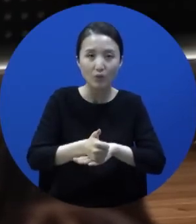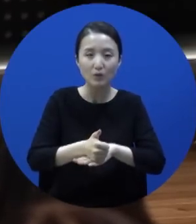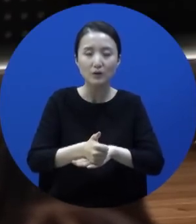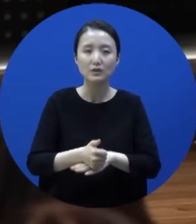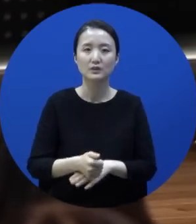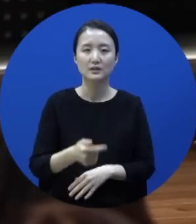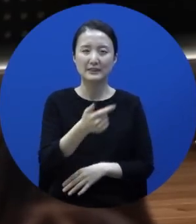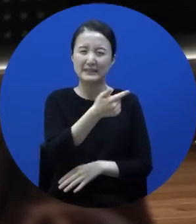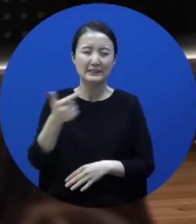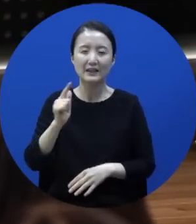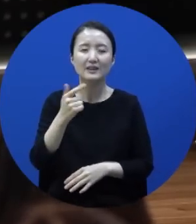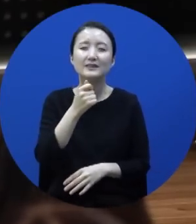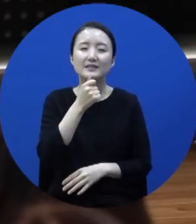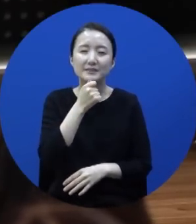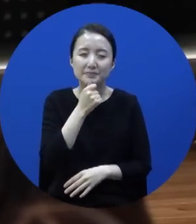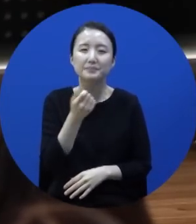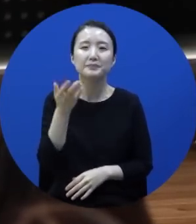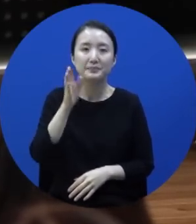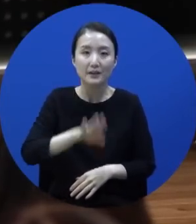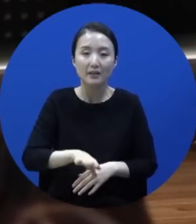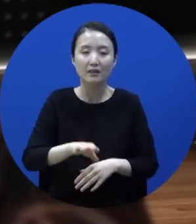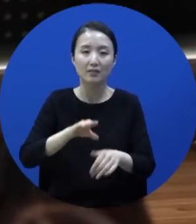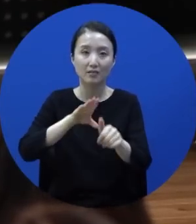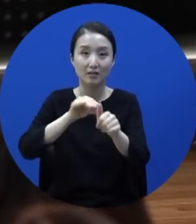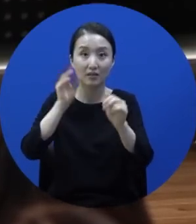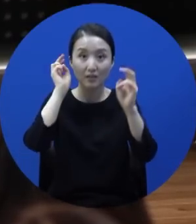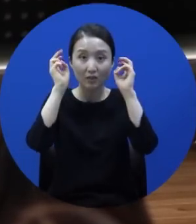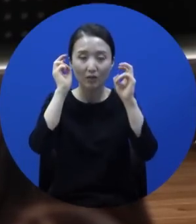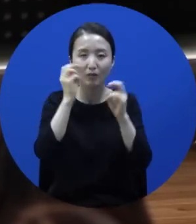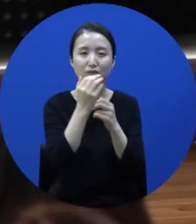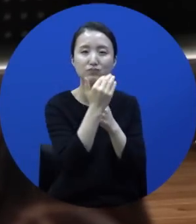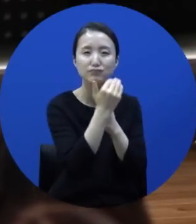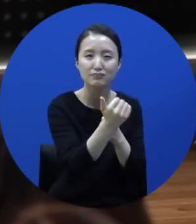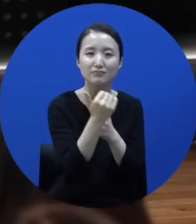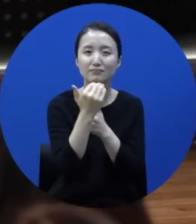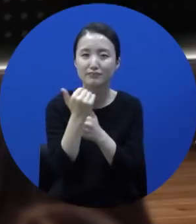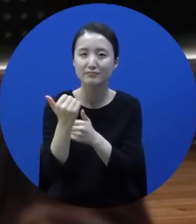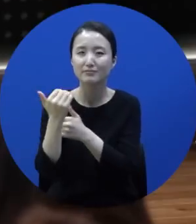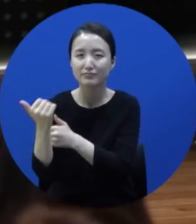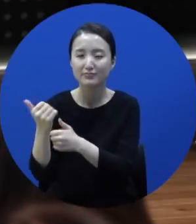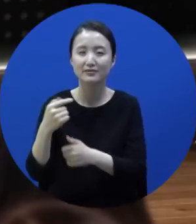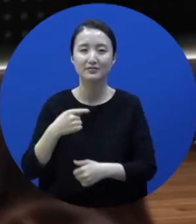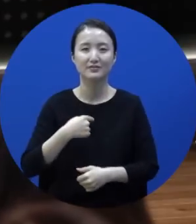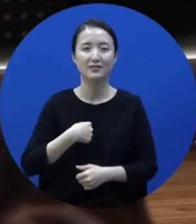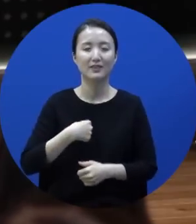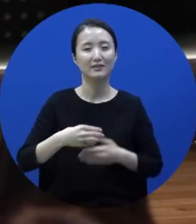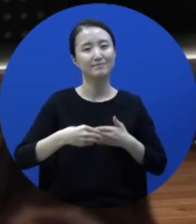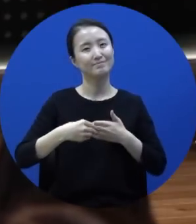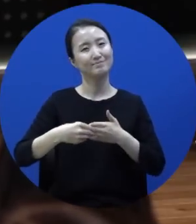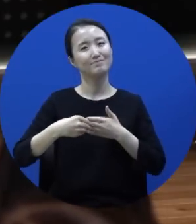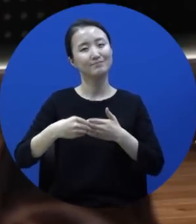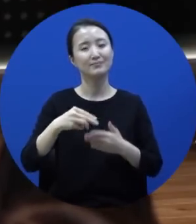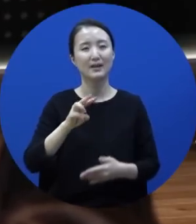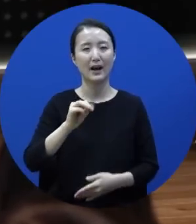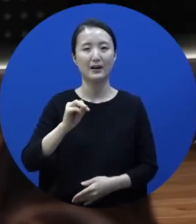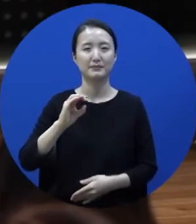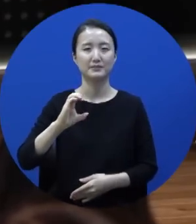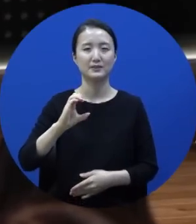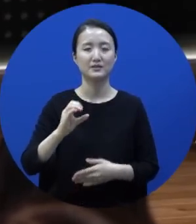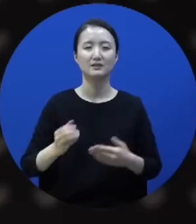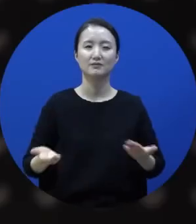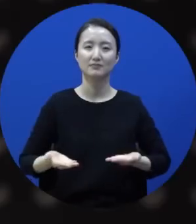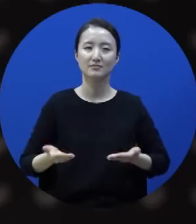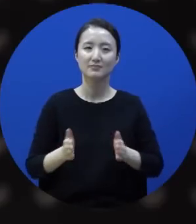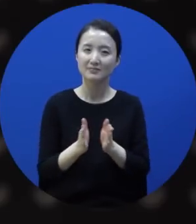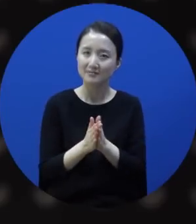그리고 저는 되게 평범한 사람이었어요. 사실 이 이야기를 하면 평범하지 않은데? 라고 이야기할 수도 있지만 저는